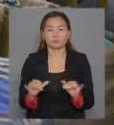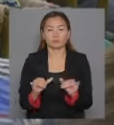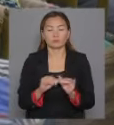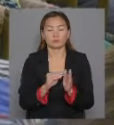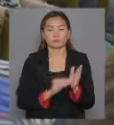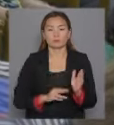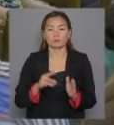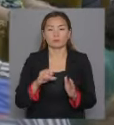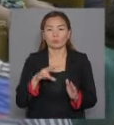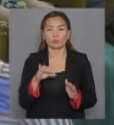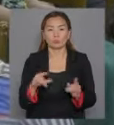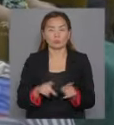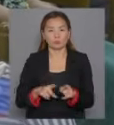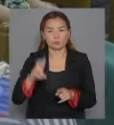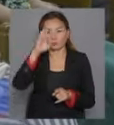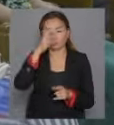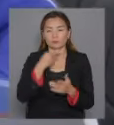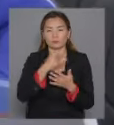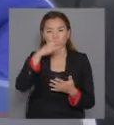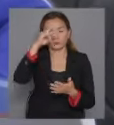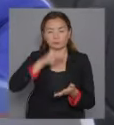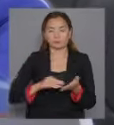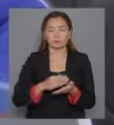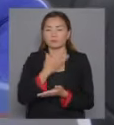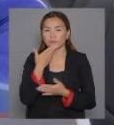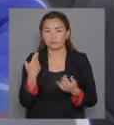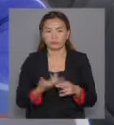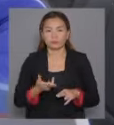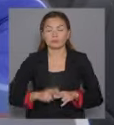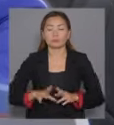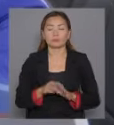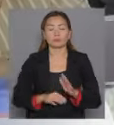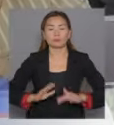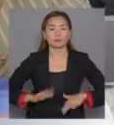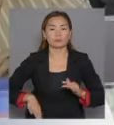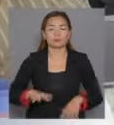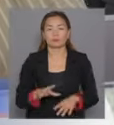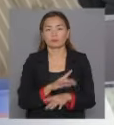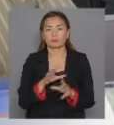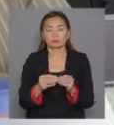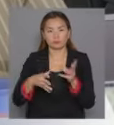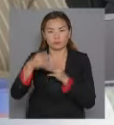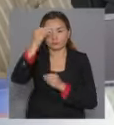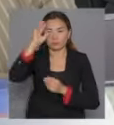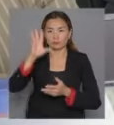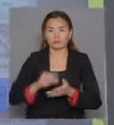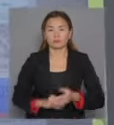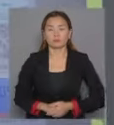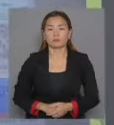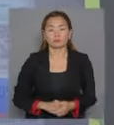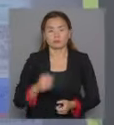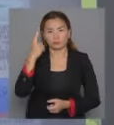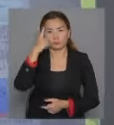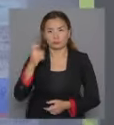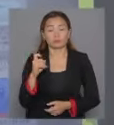мәзіріндегі атаулардың өзі де мемлекеттік тілде жазылмайды. Мемлекеттік тілге немқұрайлы қарап, айтылған ұсыныс тілектер мен